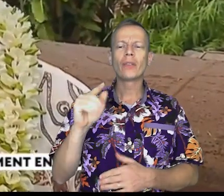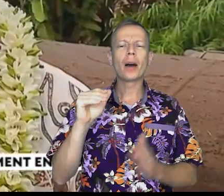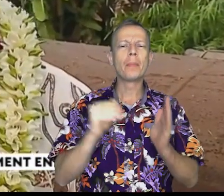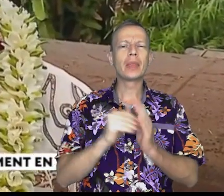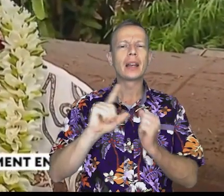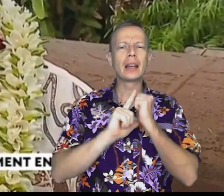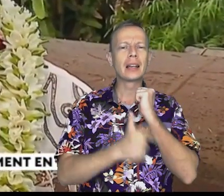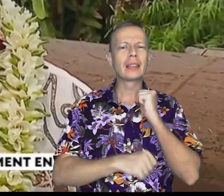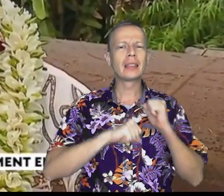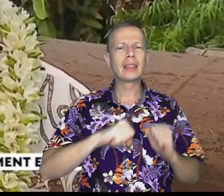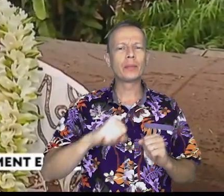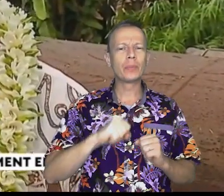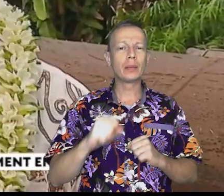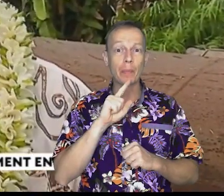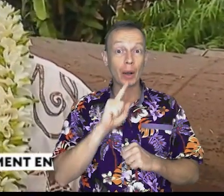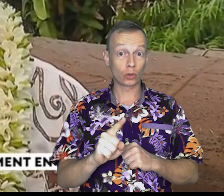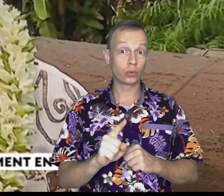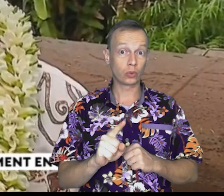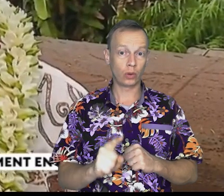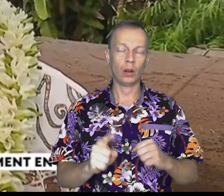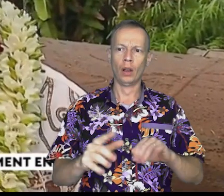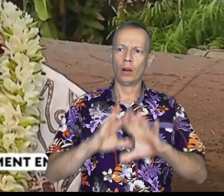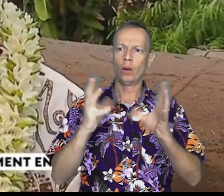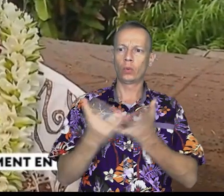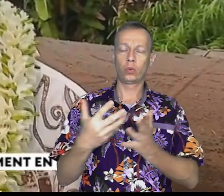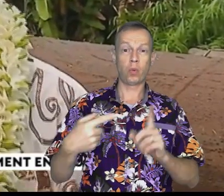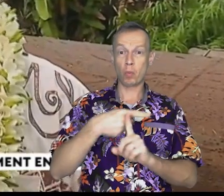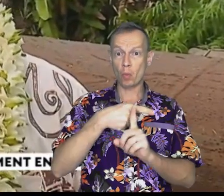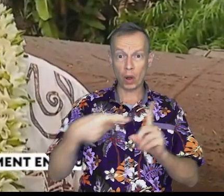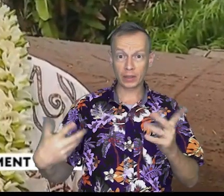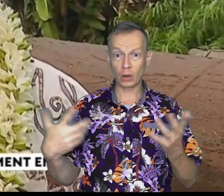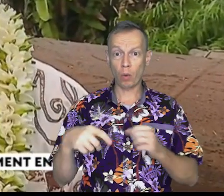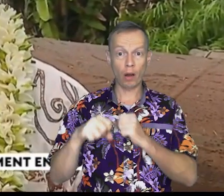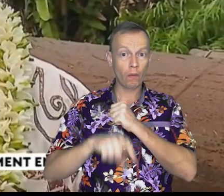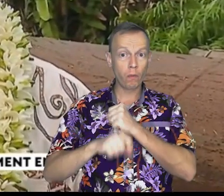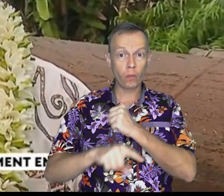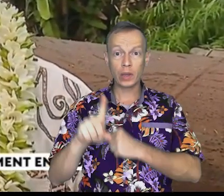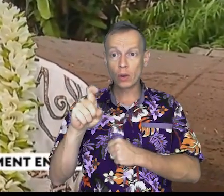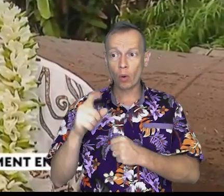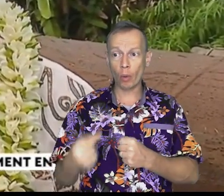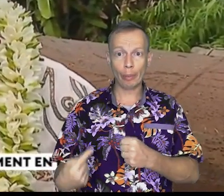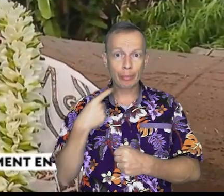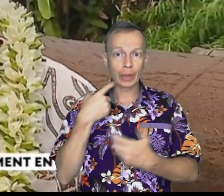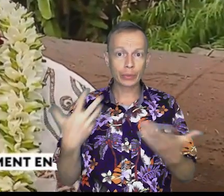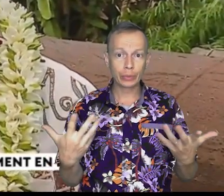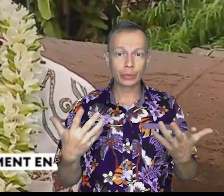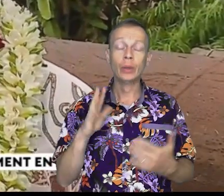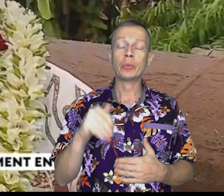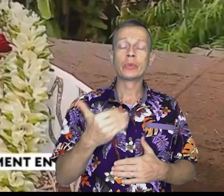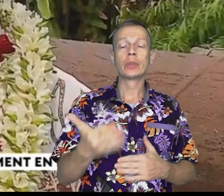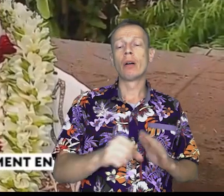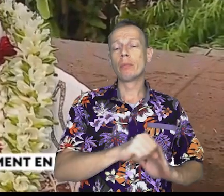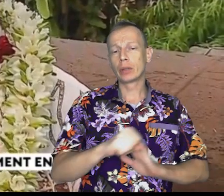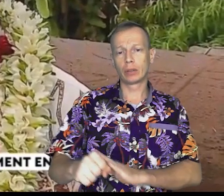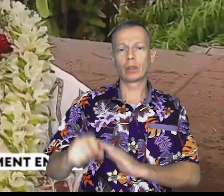par jour, il y a la moitié qui fuit. donc du coup, la priorité a été de lancer une